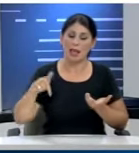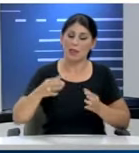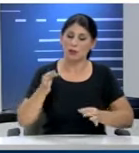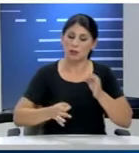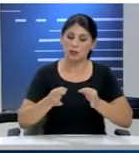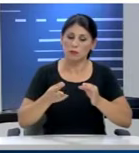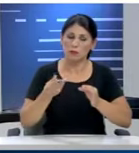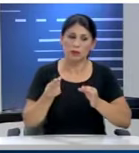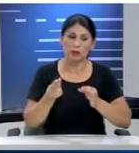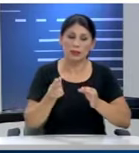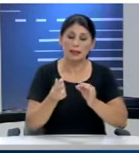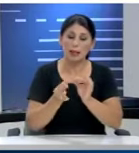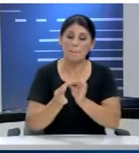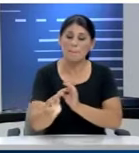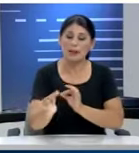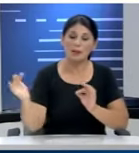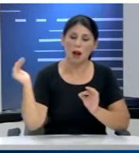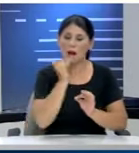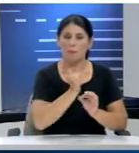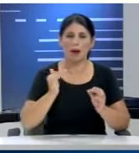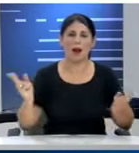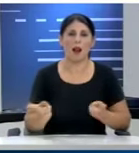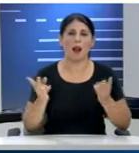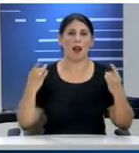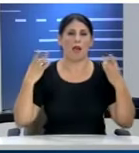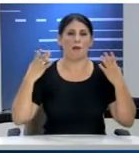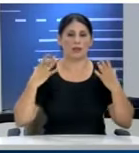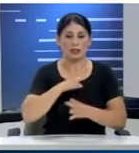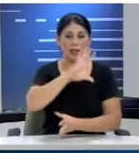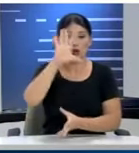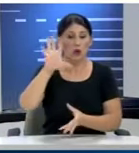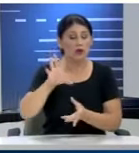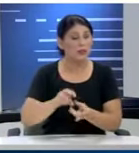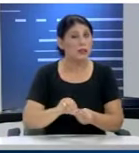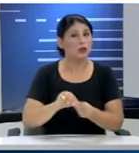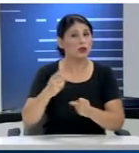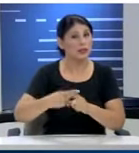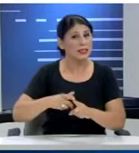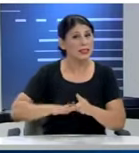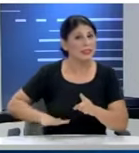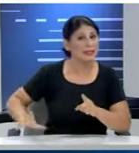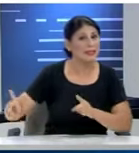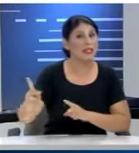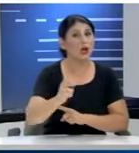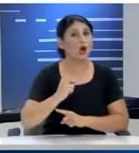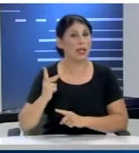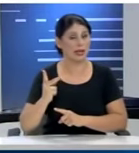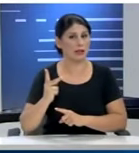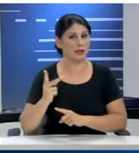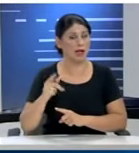είναι για τα μέτρα άμεσης ελάφρυνσης, για το σύνολο της ελληνικής κοινωνίας. Τα